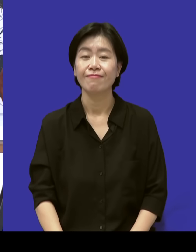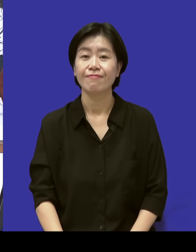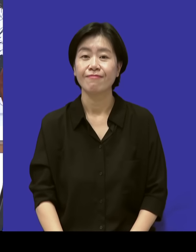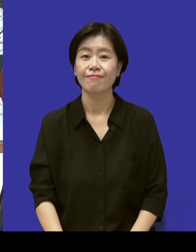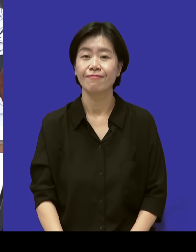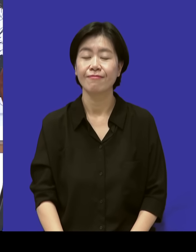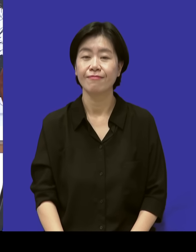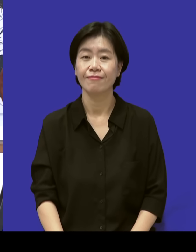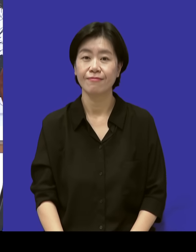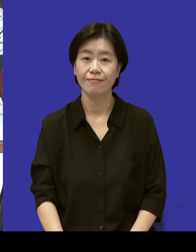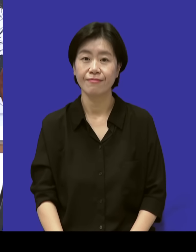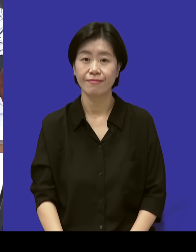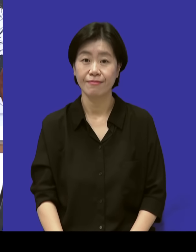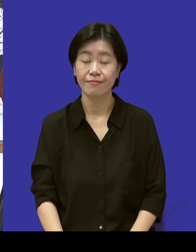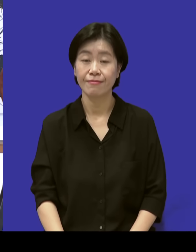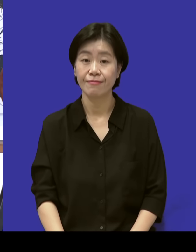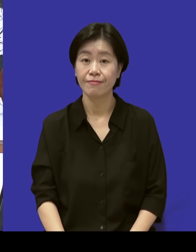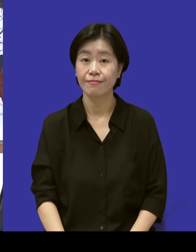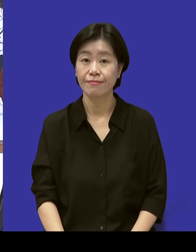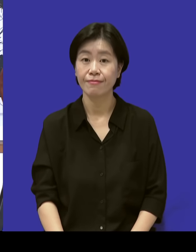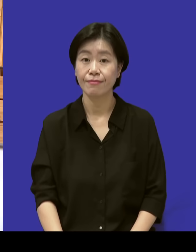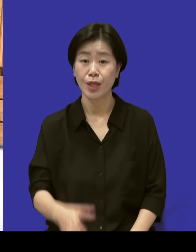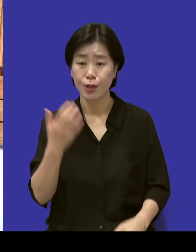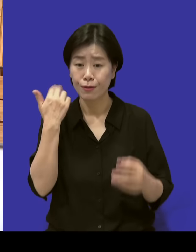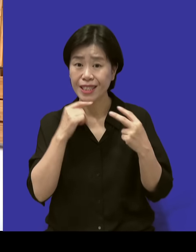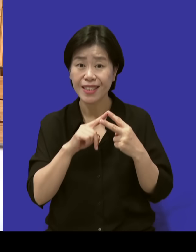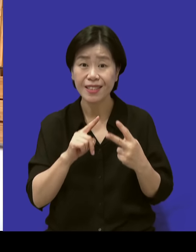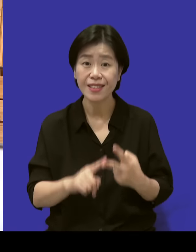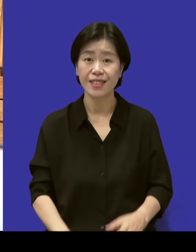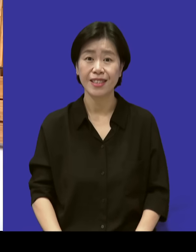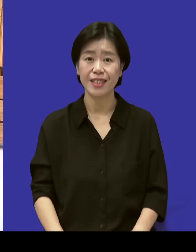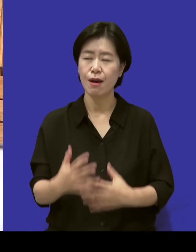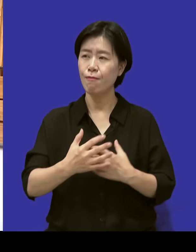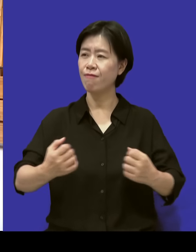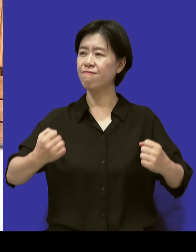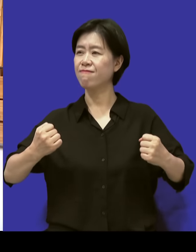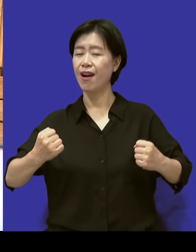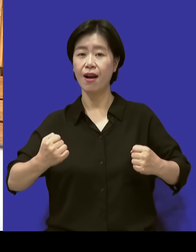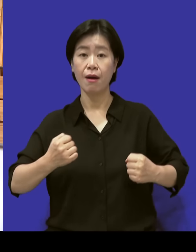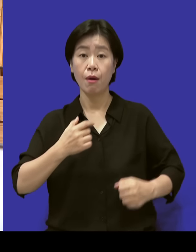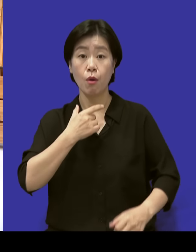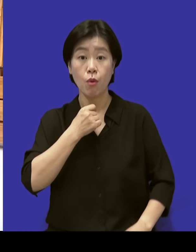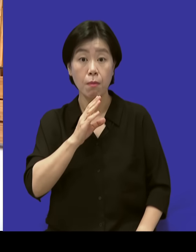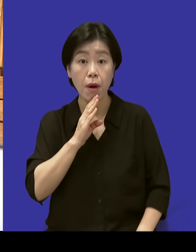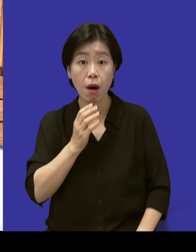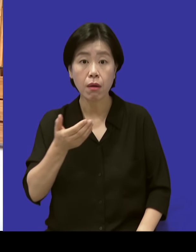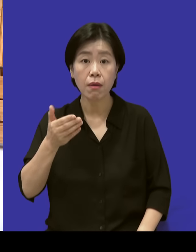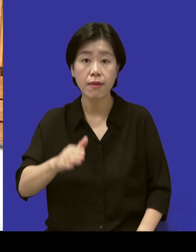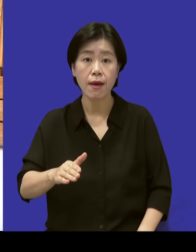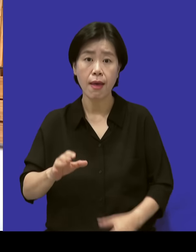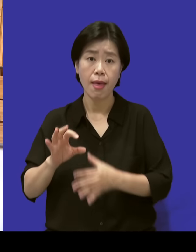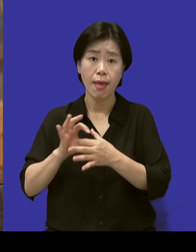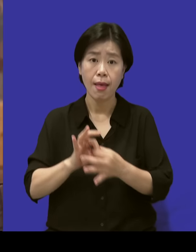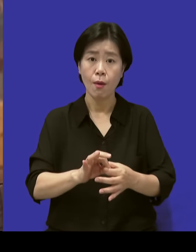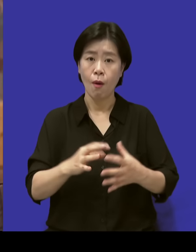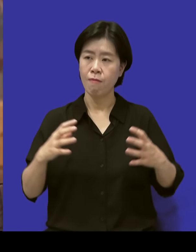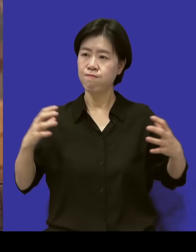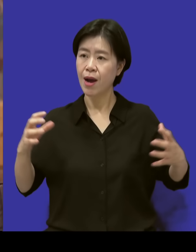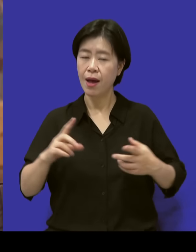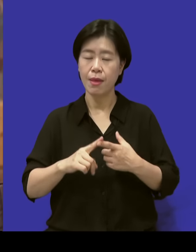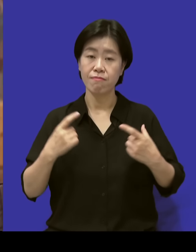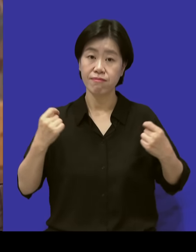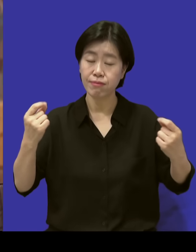이게 사실 누구나 다 몸 좋은 거를 꿈꾸지만 네, 네. 유지가 쉽지 않고 쉽지 않죠. 네.